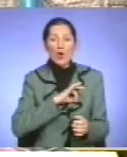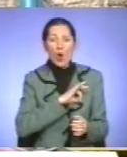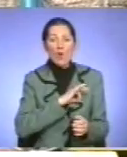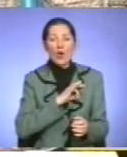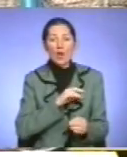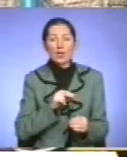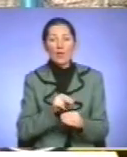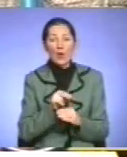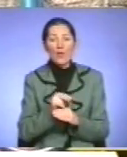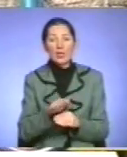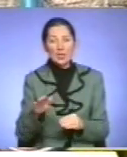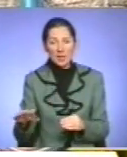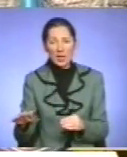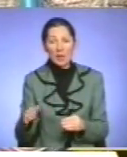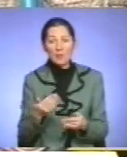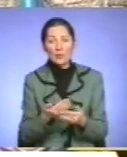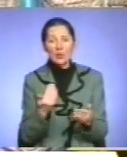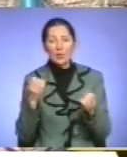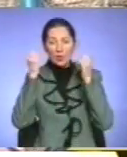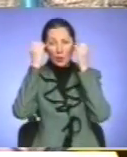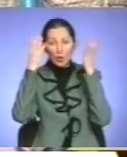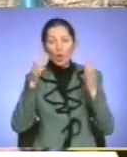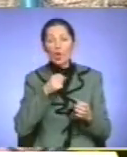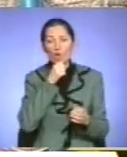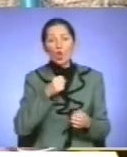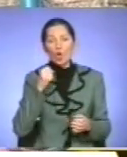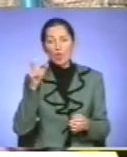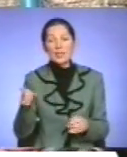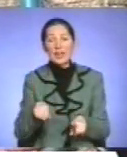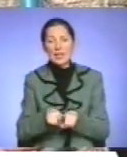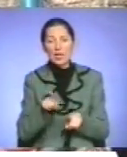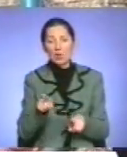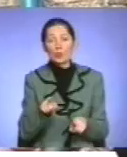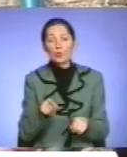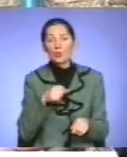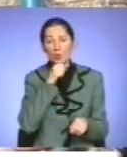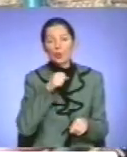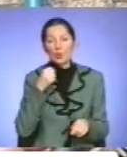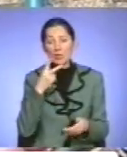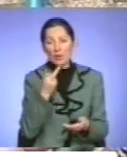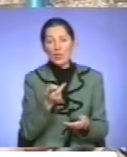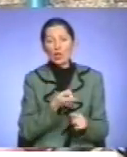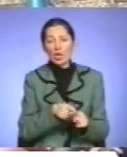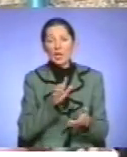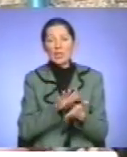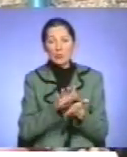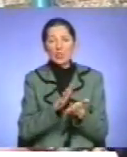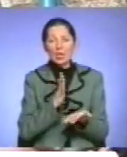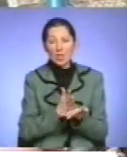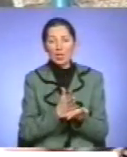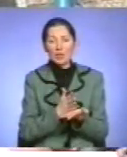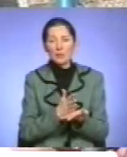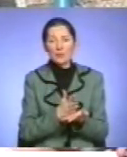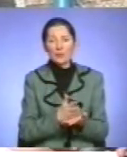дітей і від вихованості дорослих, можливо, теж. Бо тут причетні і дорослі, видно по тому сміттю, яку ми сьогодні